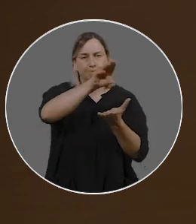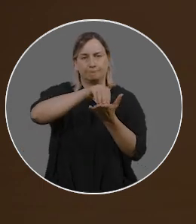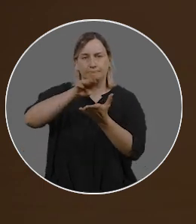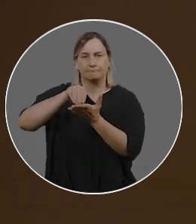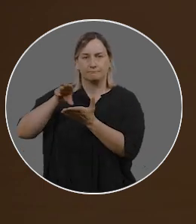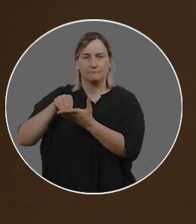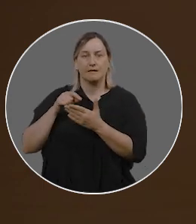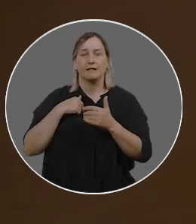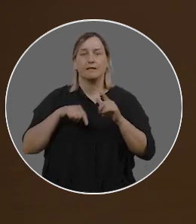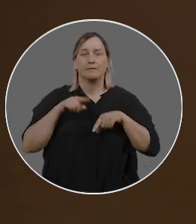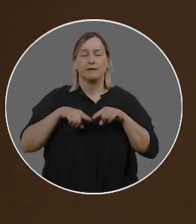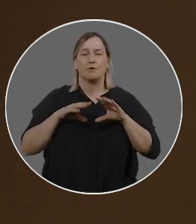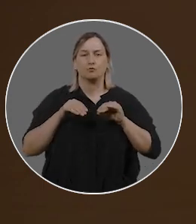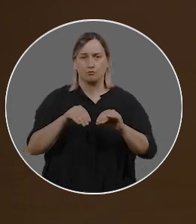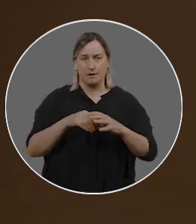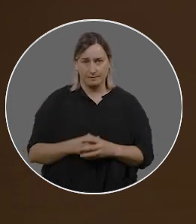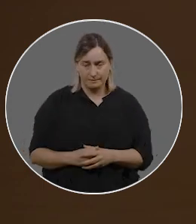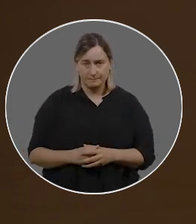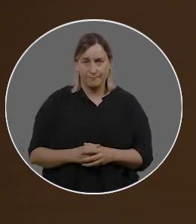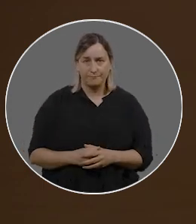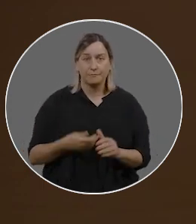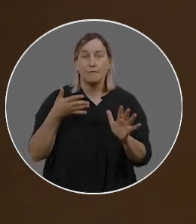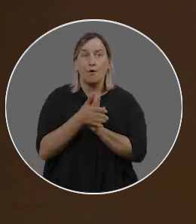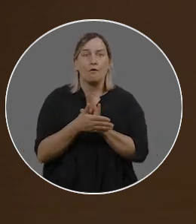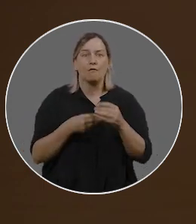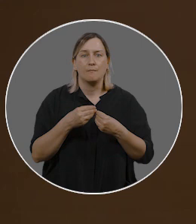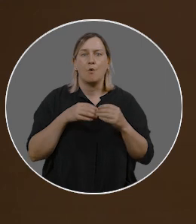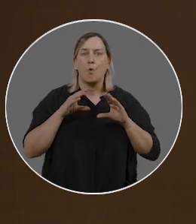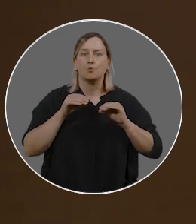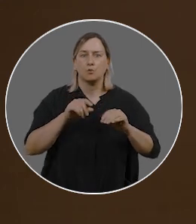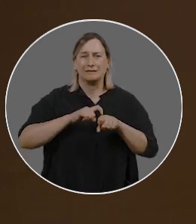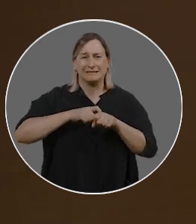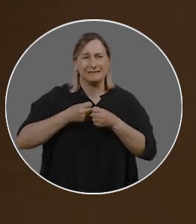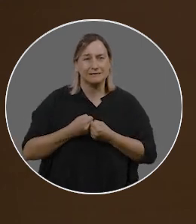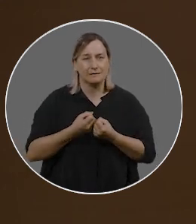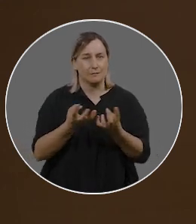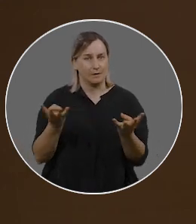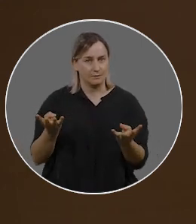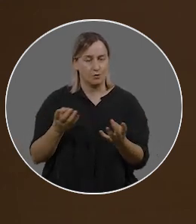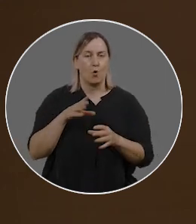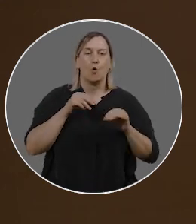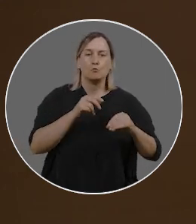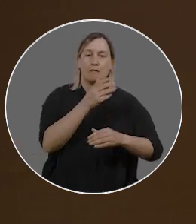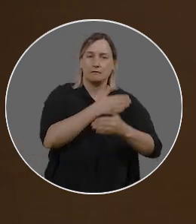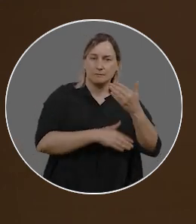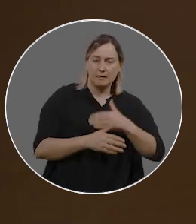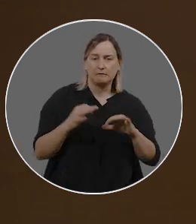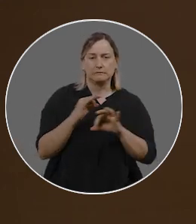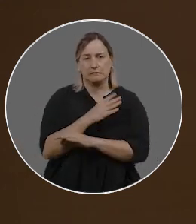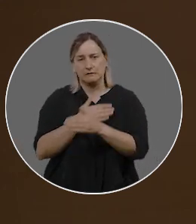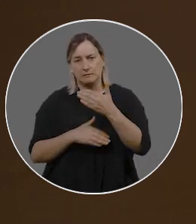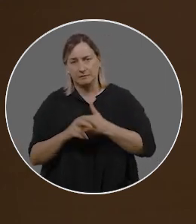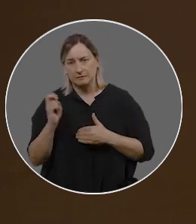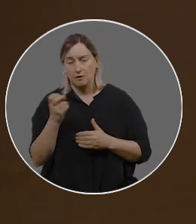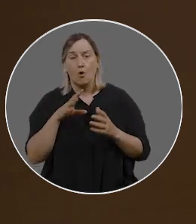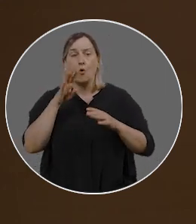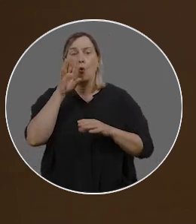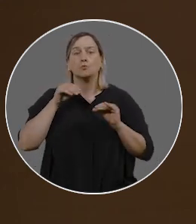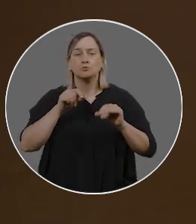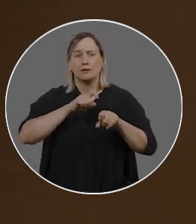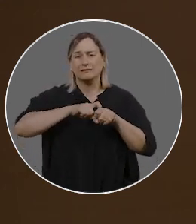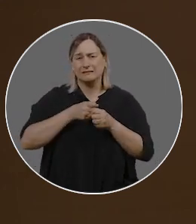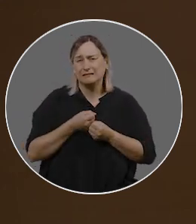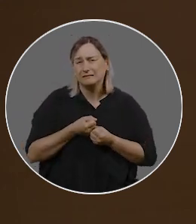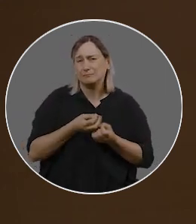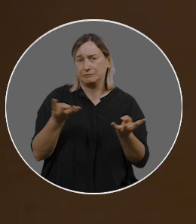requeriments d'usuaris. I per això tenim, bueno, amb usuaris diversos, amb usuaris amb discapacitat, sense discapacitat, usuaris diversos. Llavors